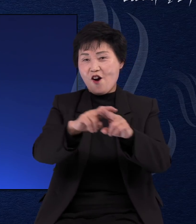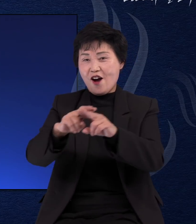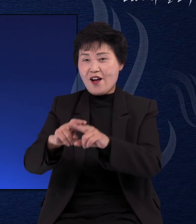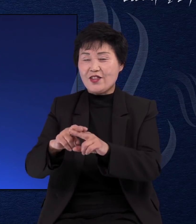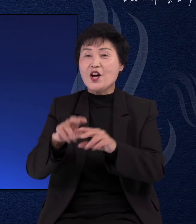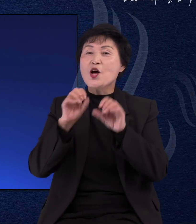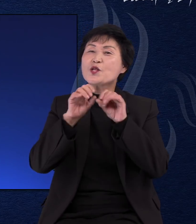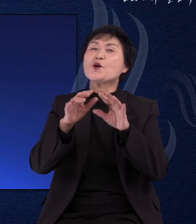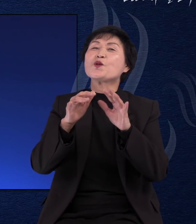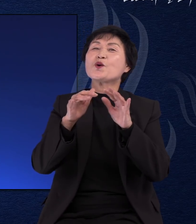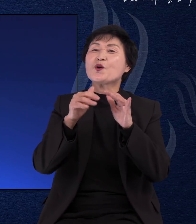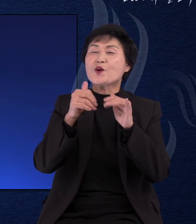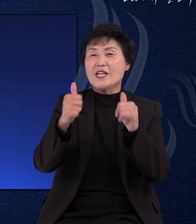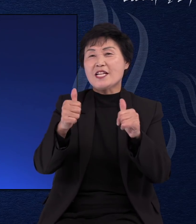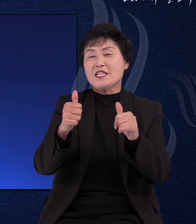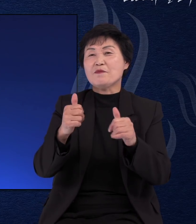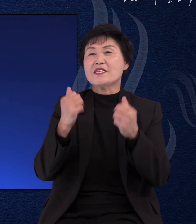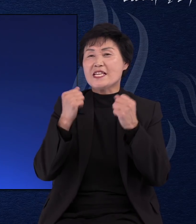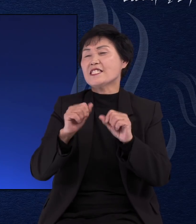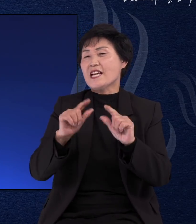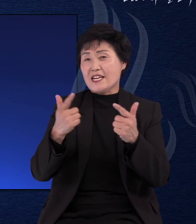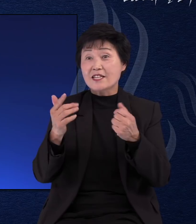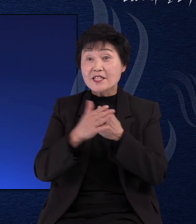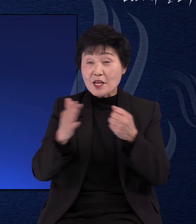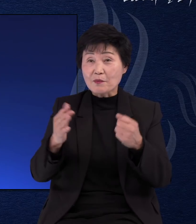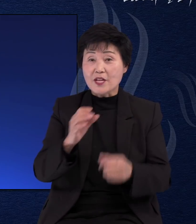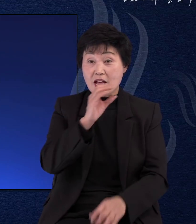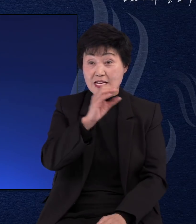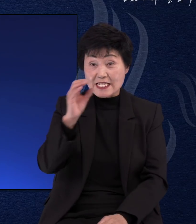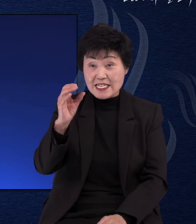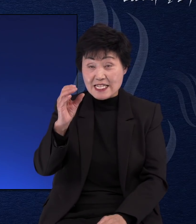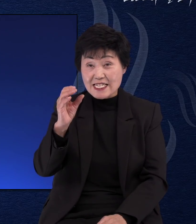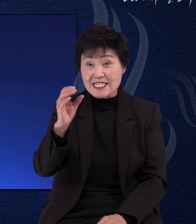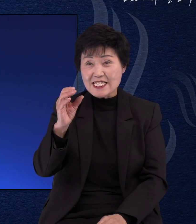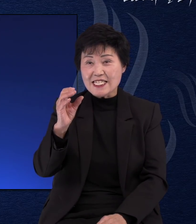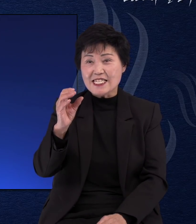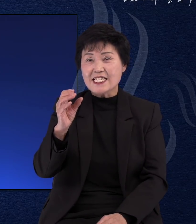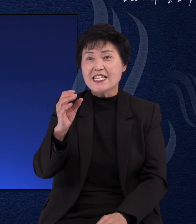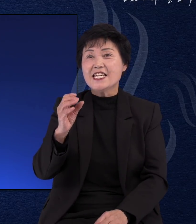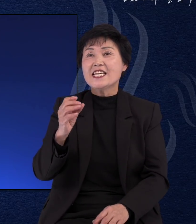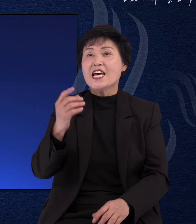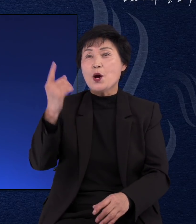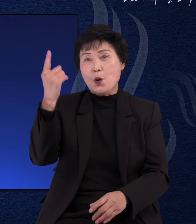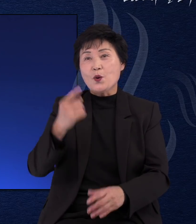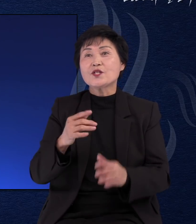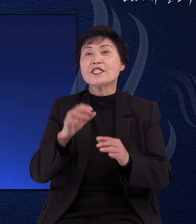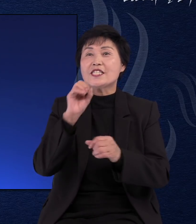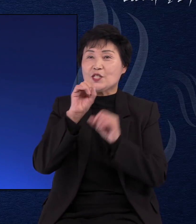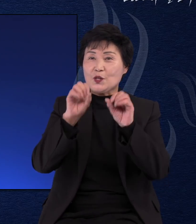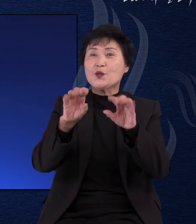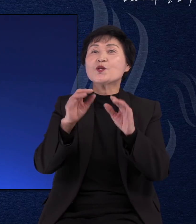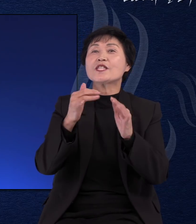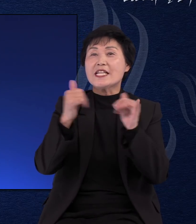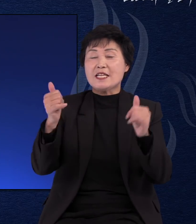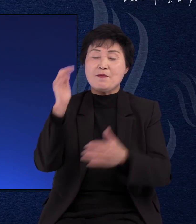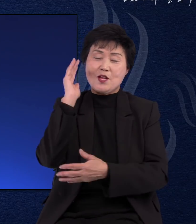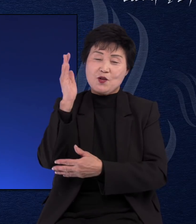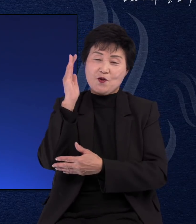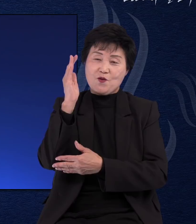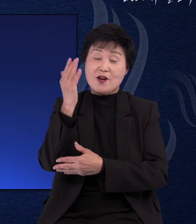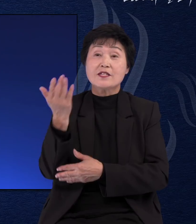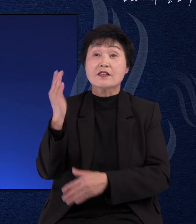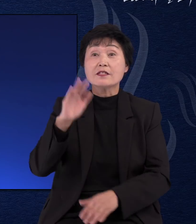계시니까 CCC 출신이었던 선생님이 전도사님 대신해서 말씀을 전해주셨는데, 그때 제가 울산 시내에